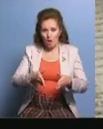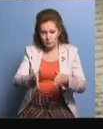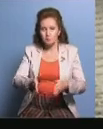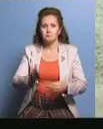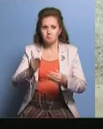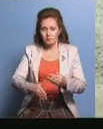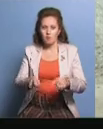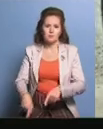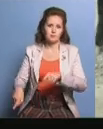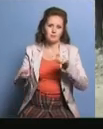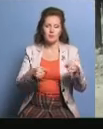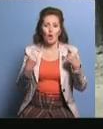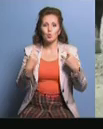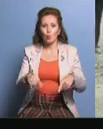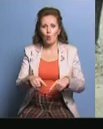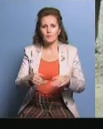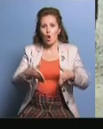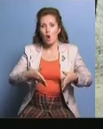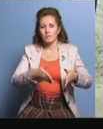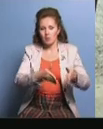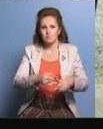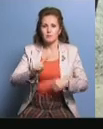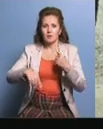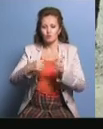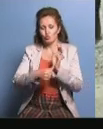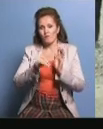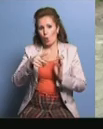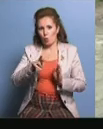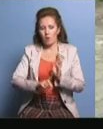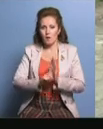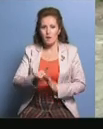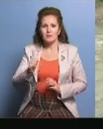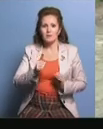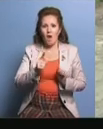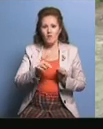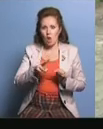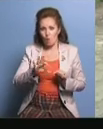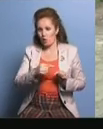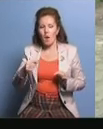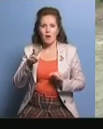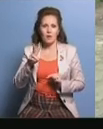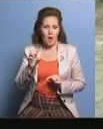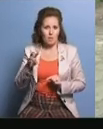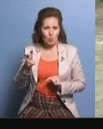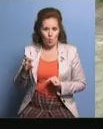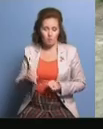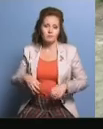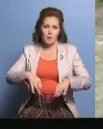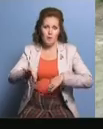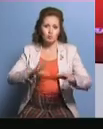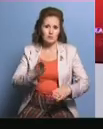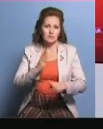следующий объект. С 6 июля бригады приступают к ремонту трассы Завьялово-Каменная. Движение транспорта здесь будет закрыто на